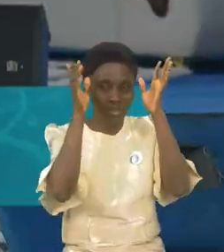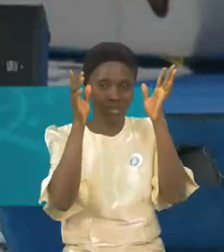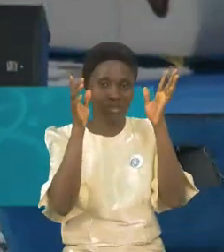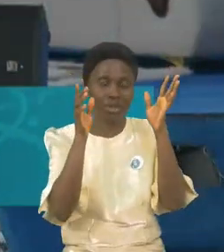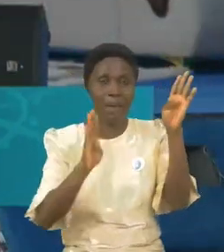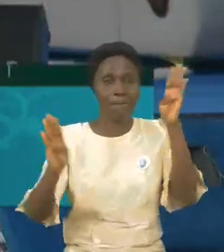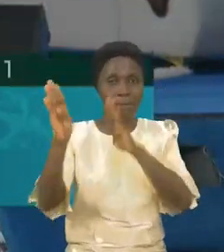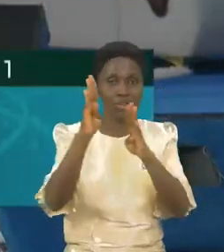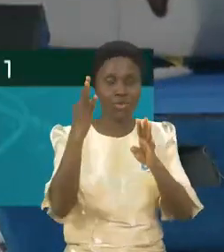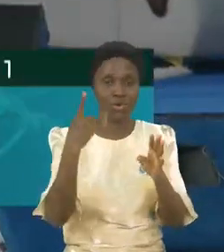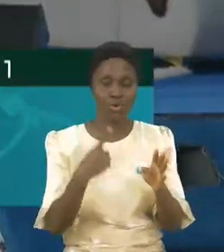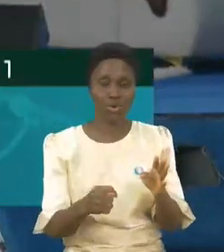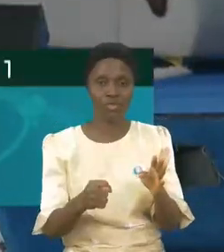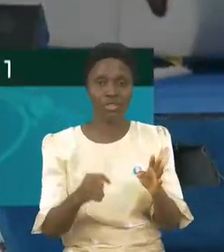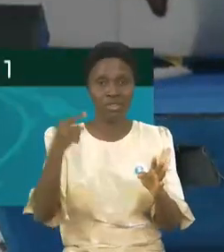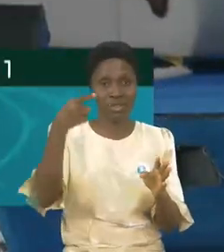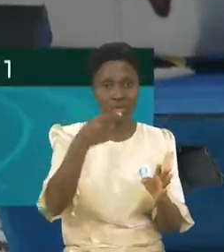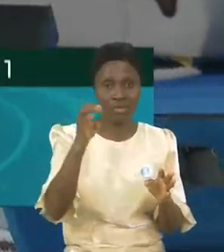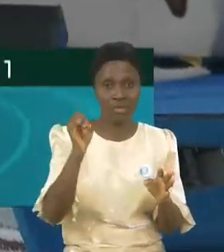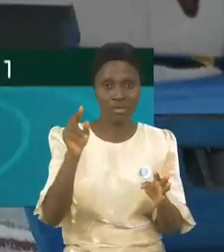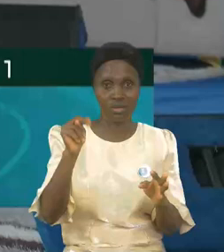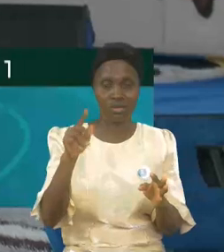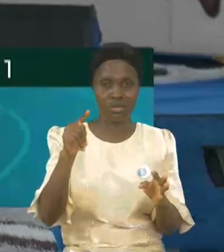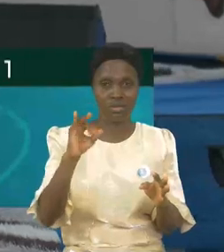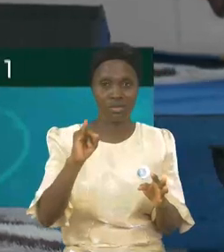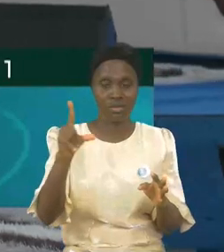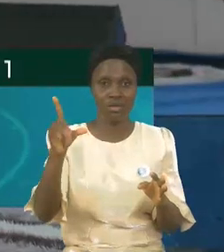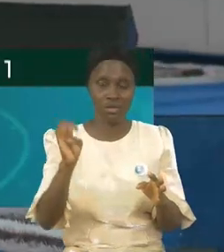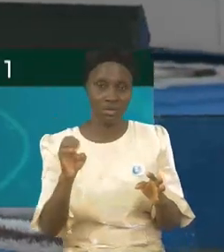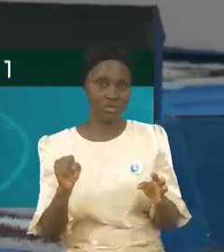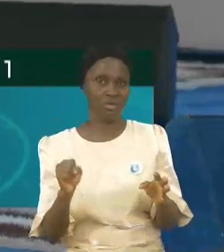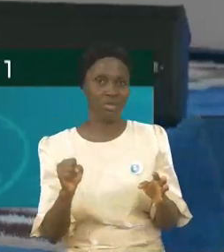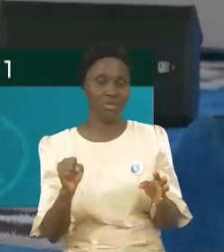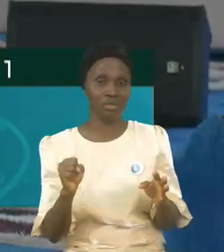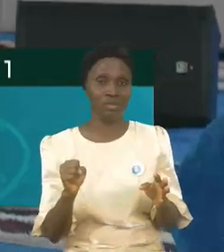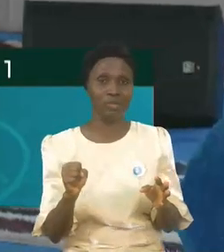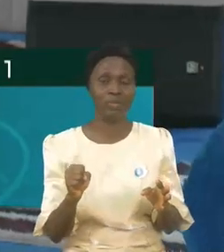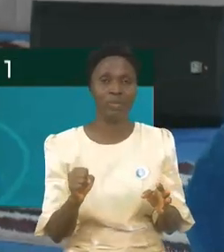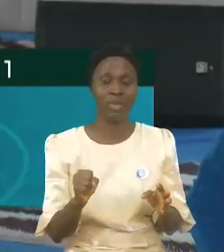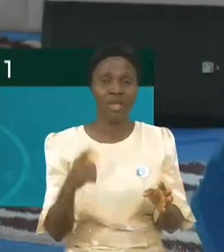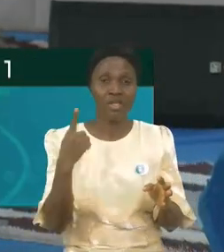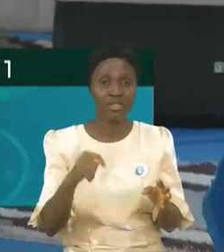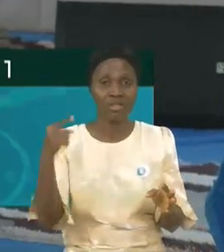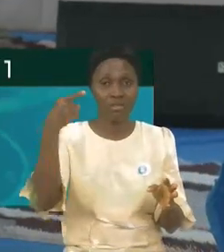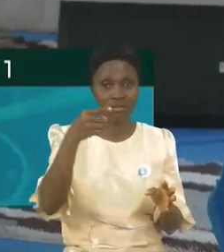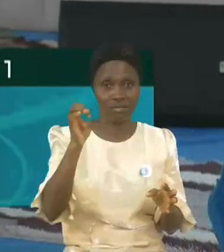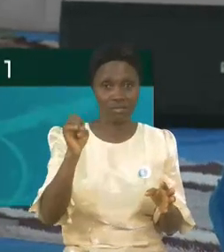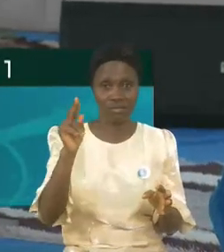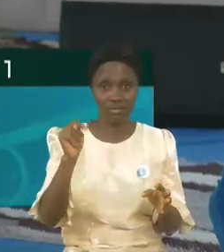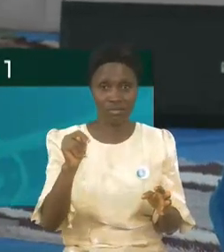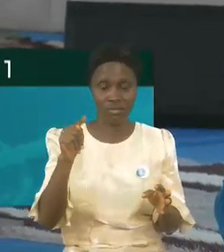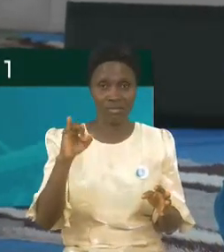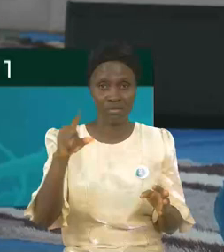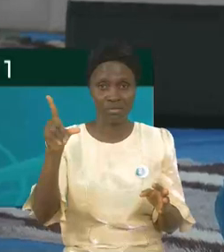ici. Numéro un, nous allons voir ici les combats orageux et féroces du conflit des